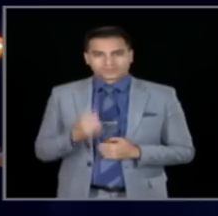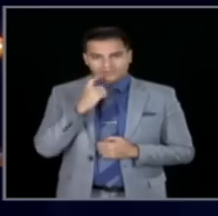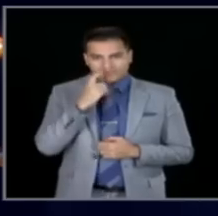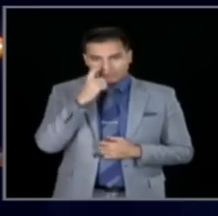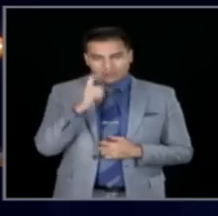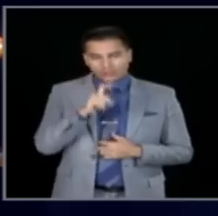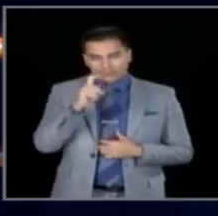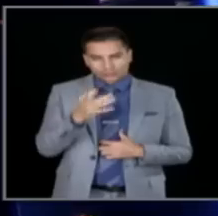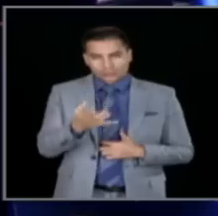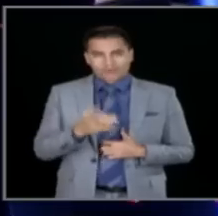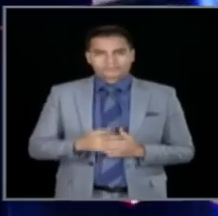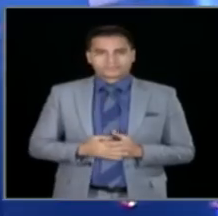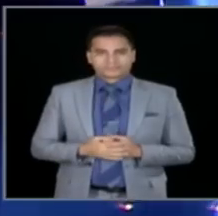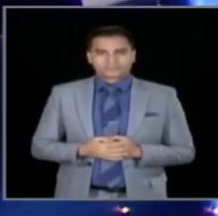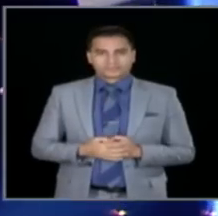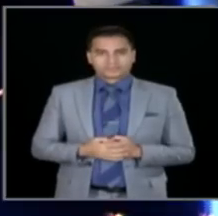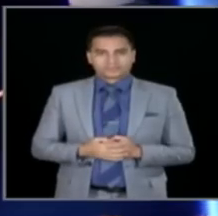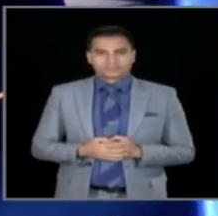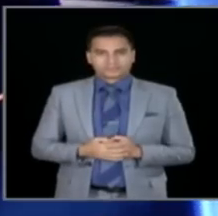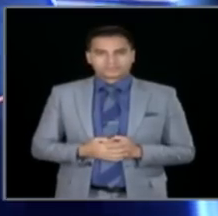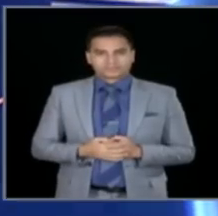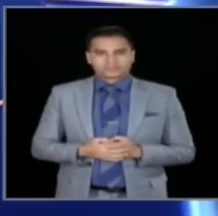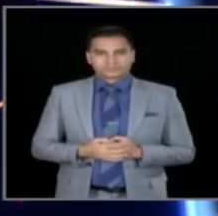فنون، والسؤال هو